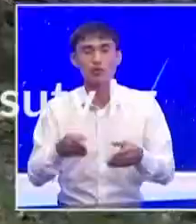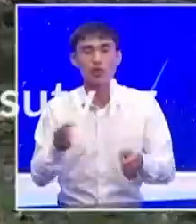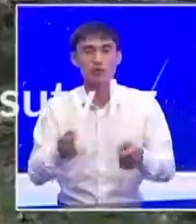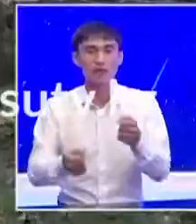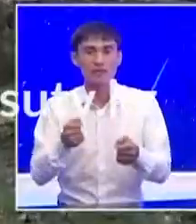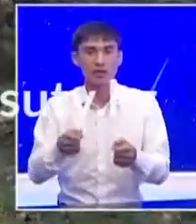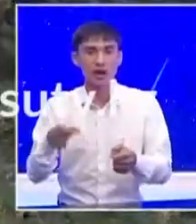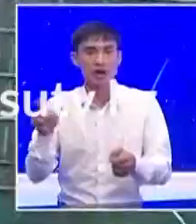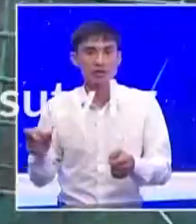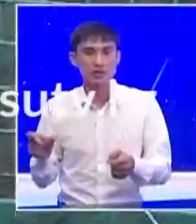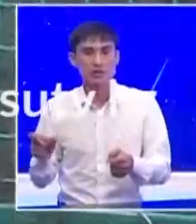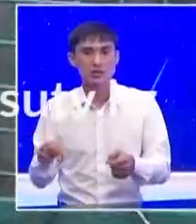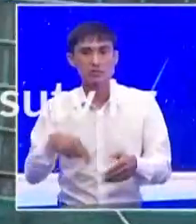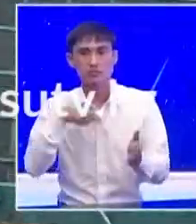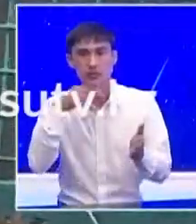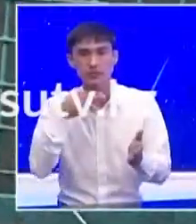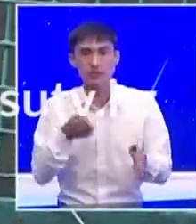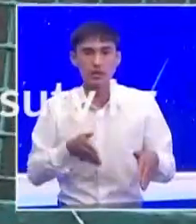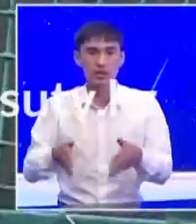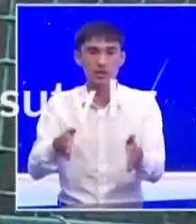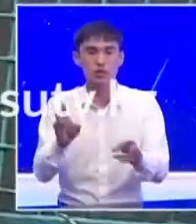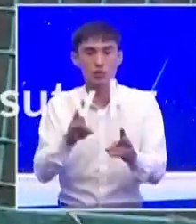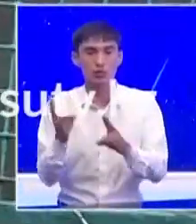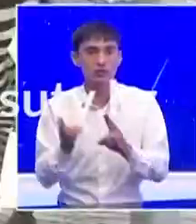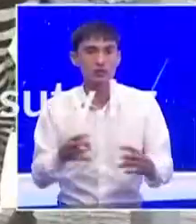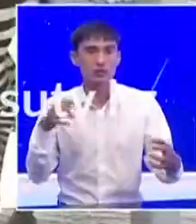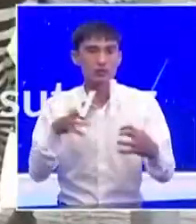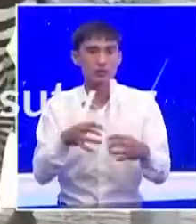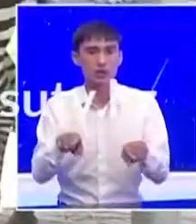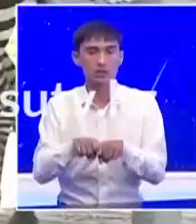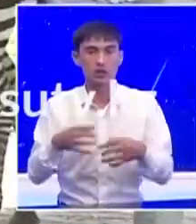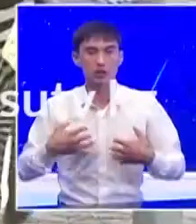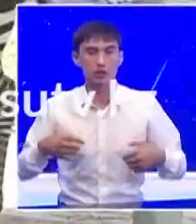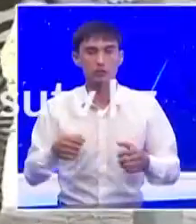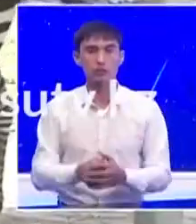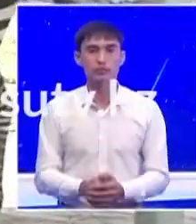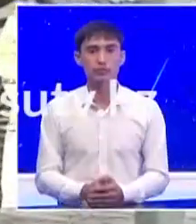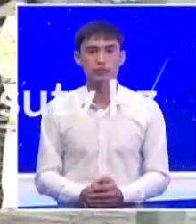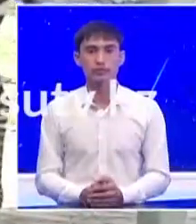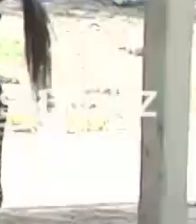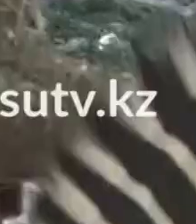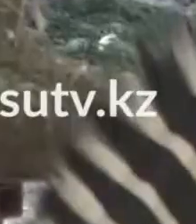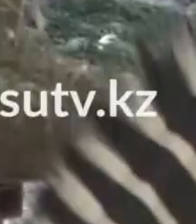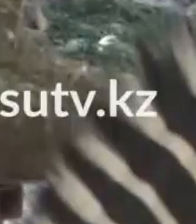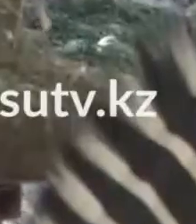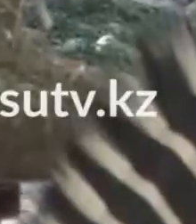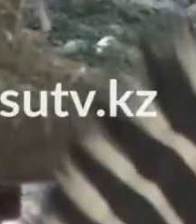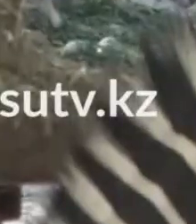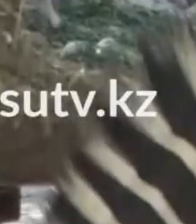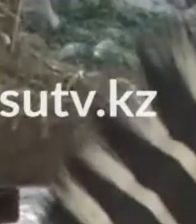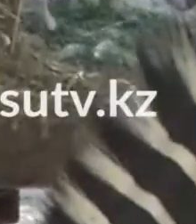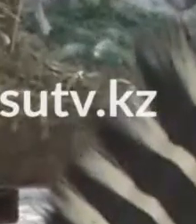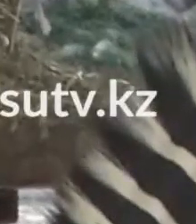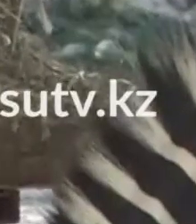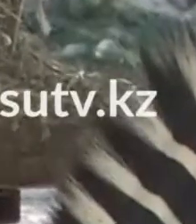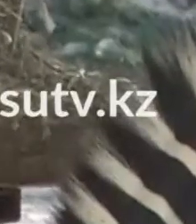автолюбителям сохранять бдительность на трассе, чтобы избежать столкновения с дикими животными. Адина Смагулова, Габит Кабдрахманов,